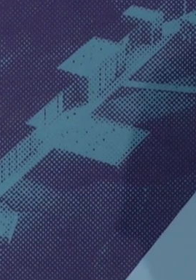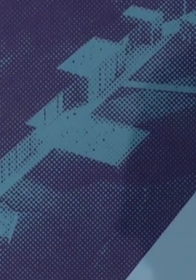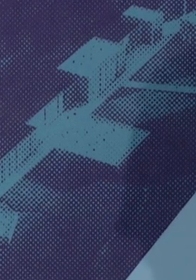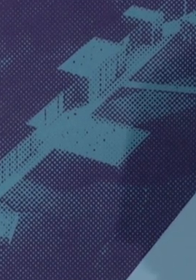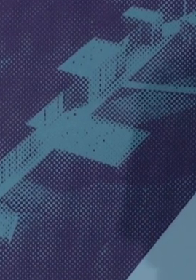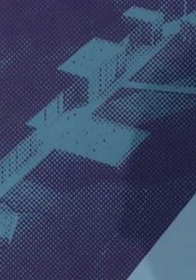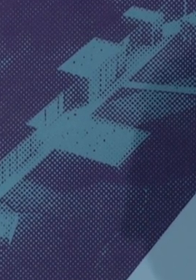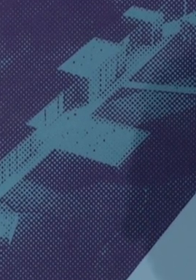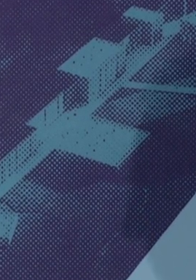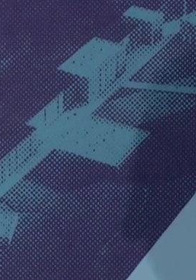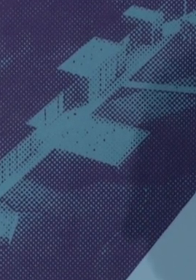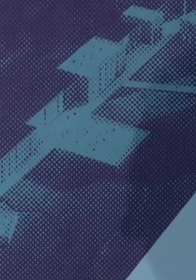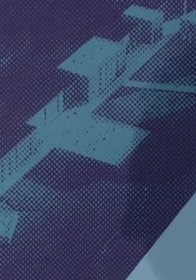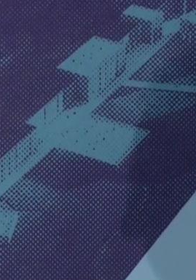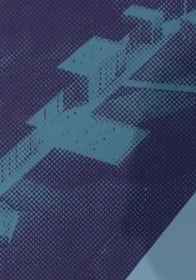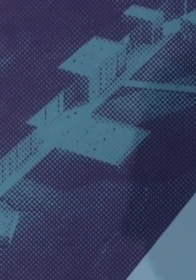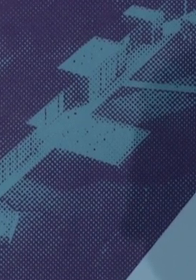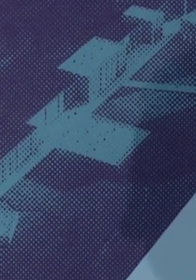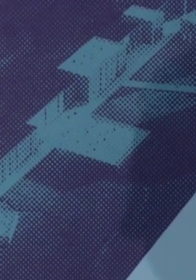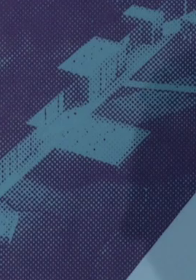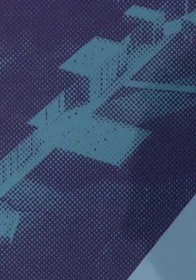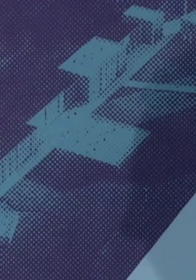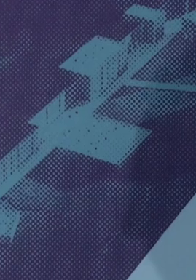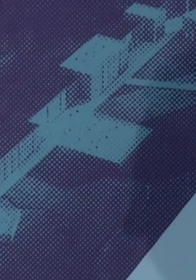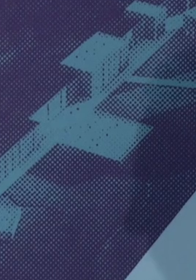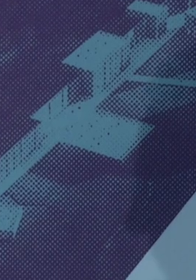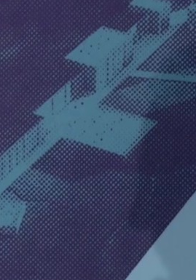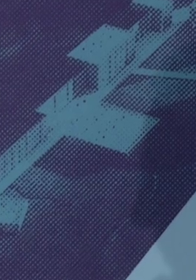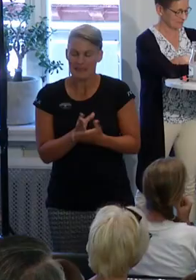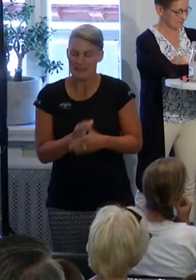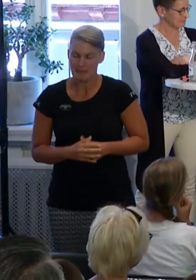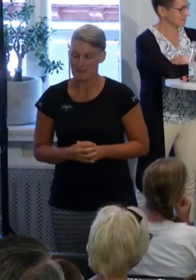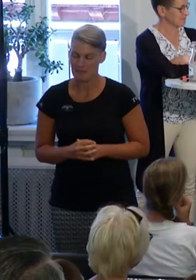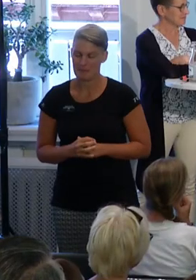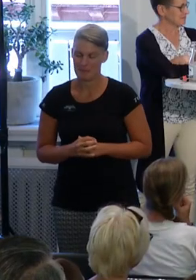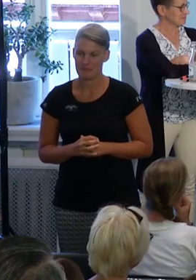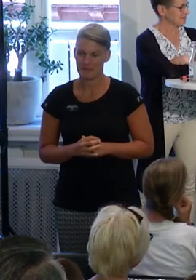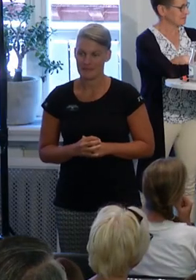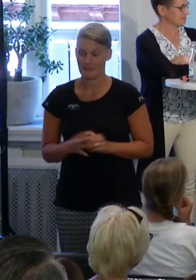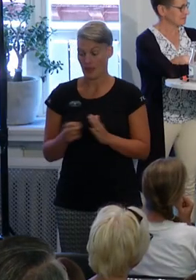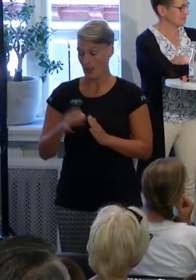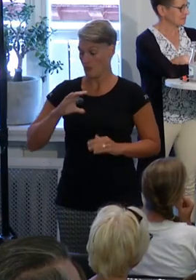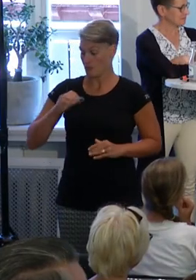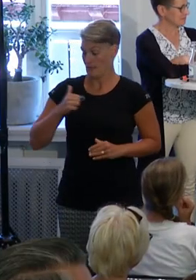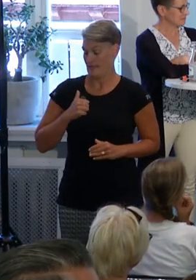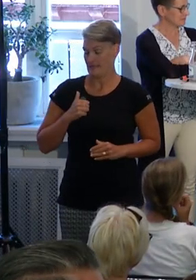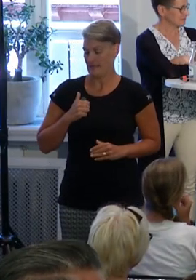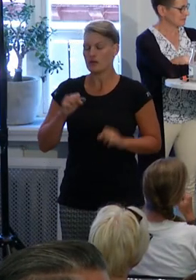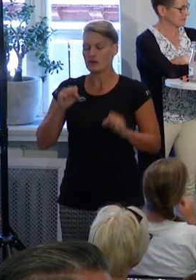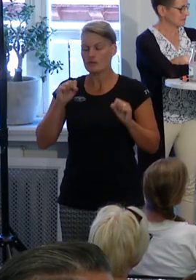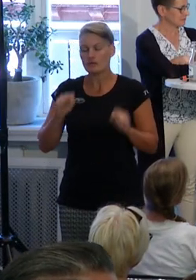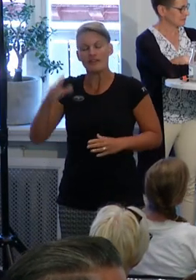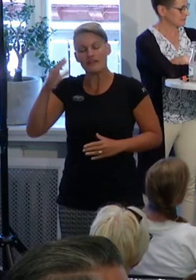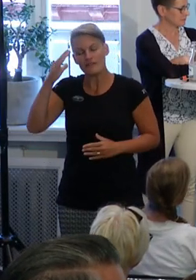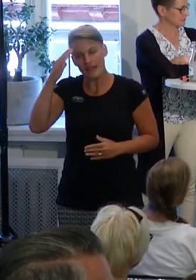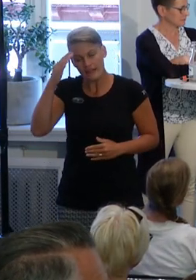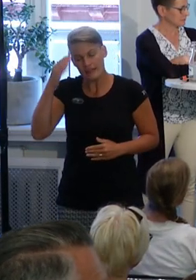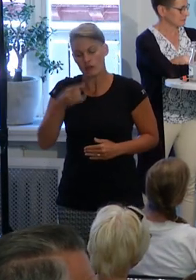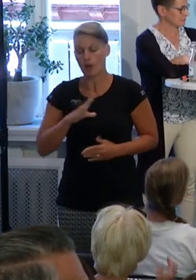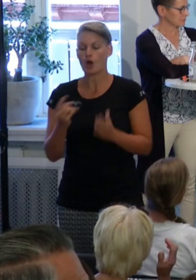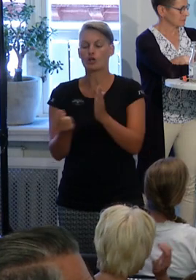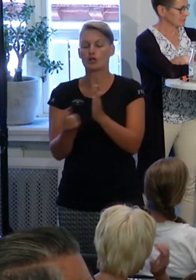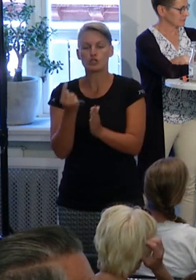någonting med det. Ja, men det är helt riktigt. Eftersom polisen måste veta att man har resurser